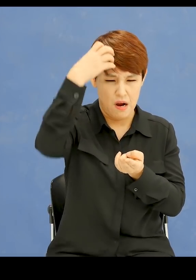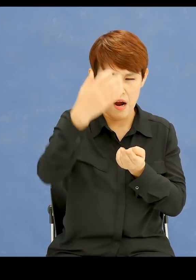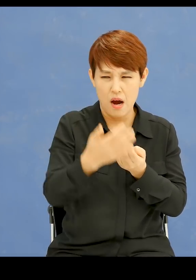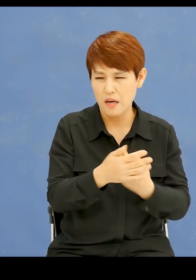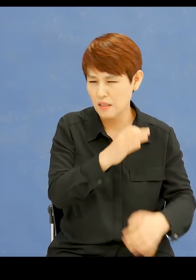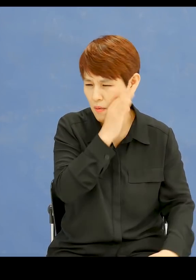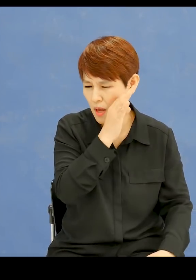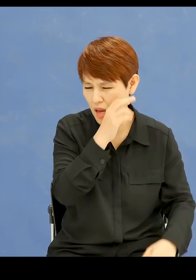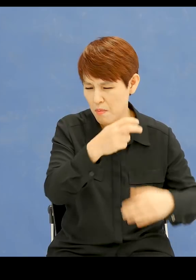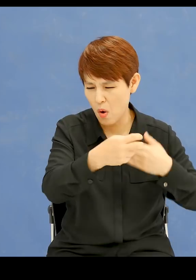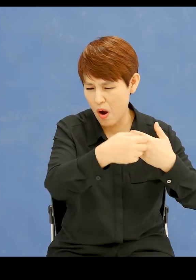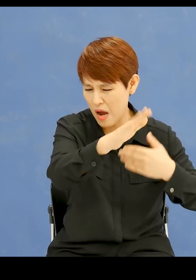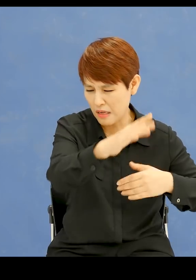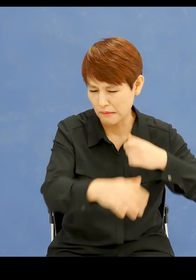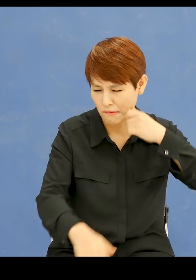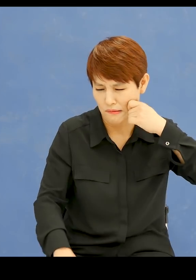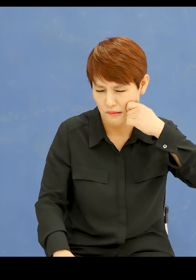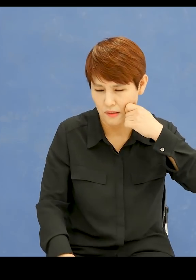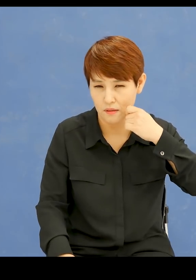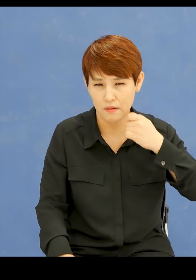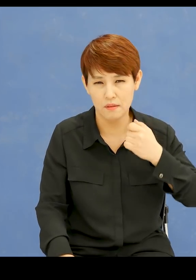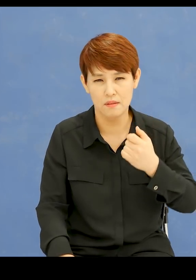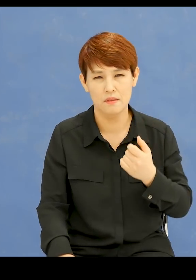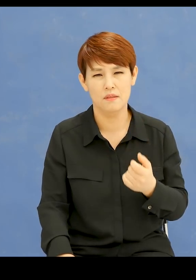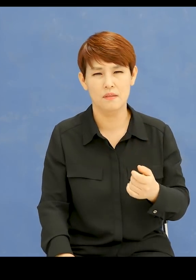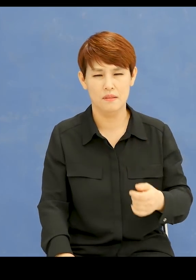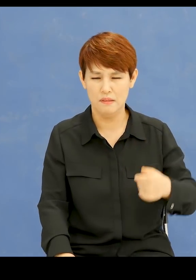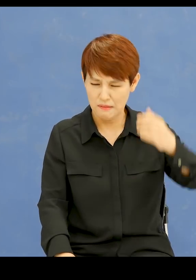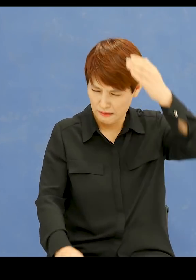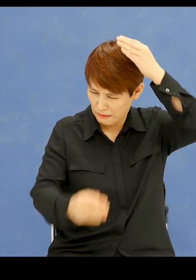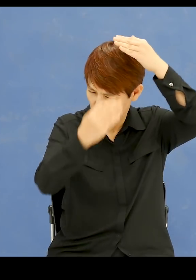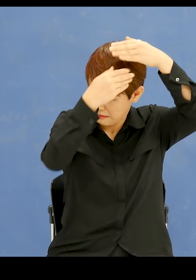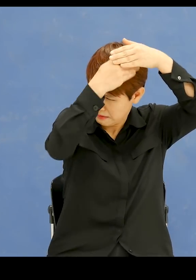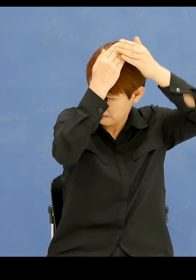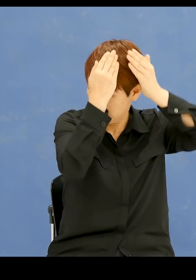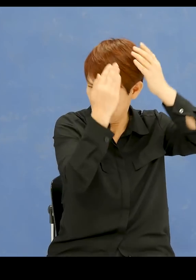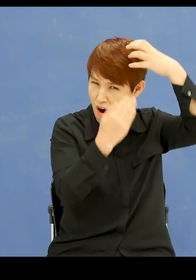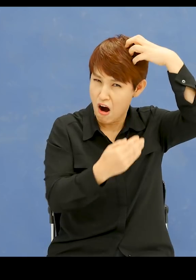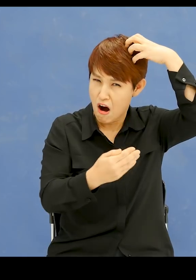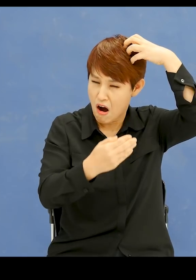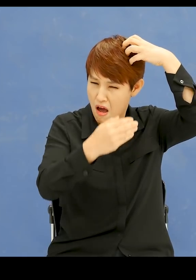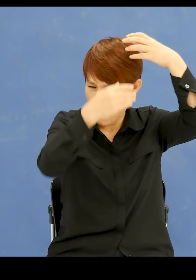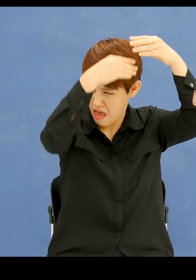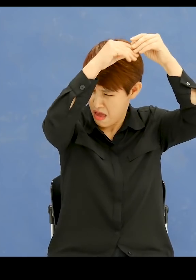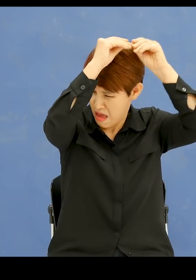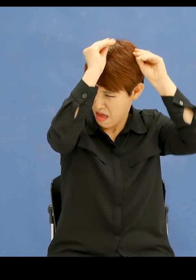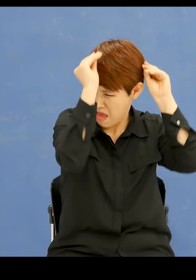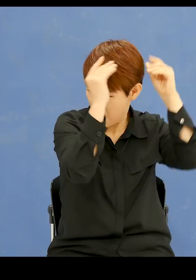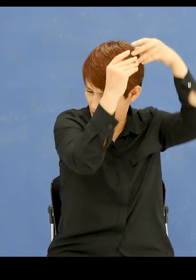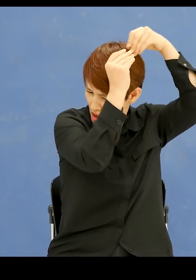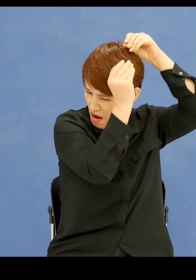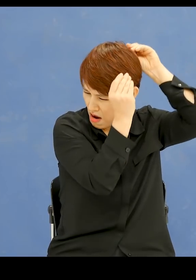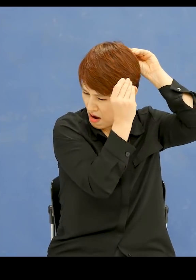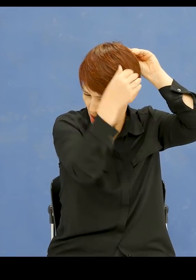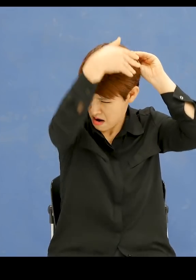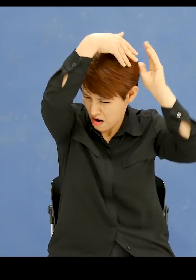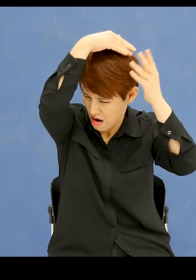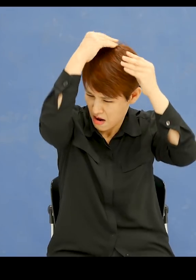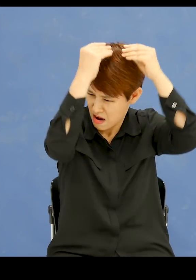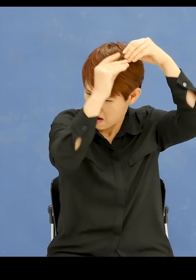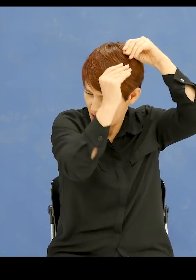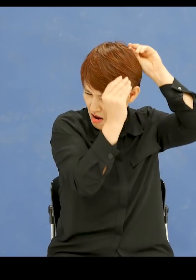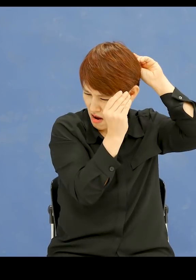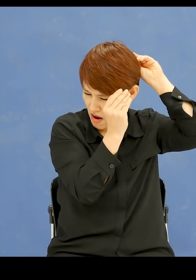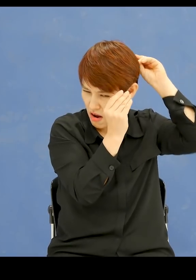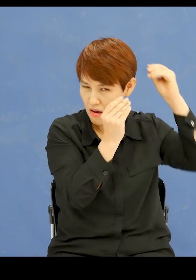창피해서 병원도 못 간다고 집에서 이렇게 반창고를 붙여서 이만한 혹을 반창고를 붙이고 계셨던 그런